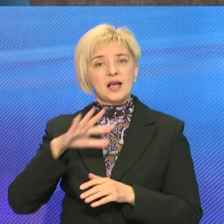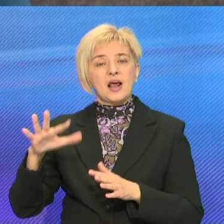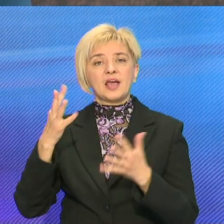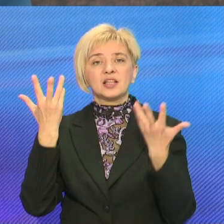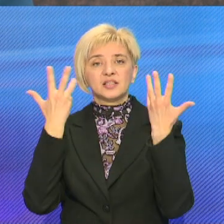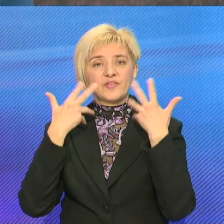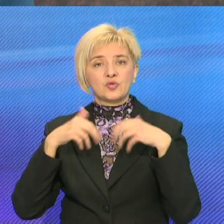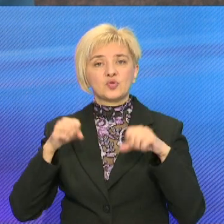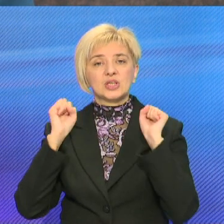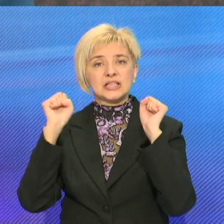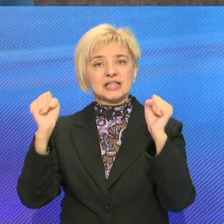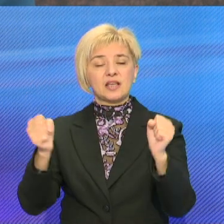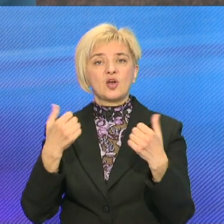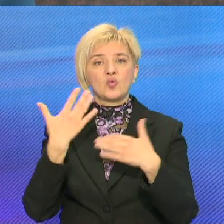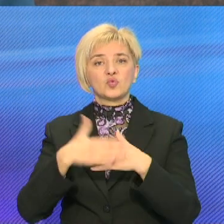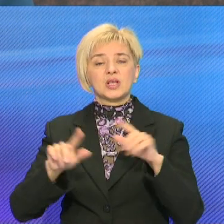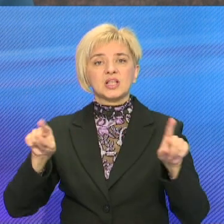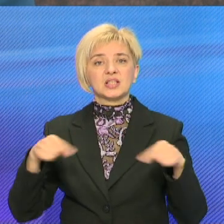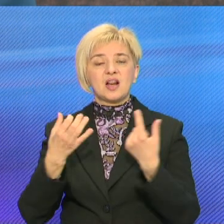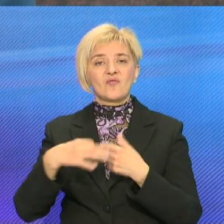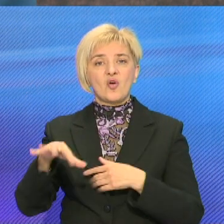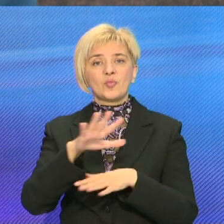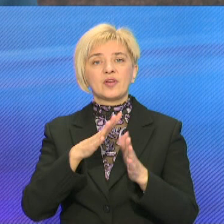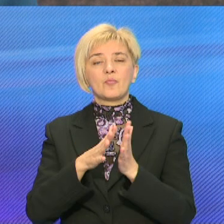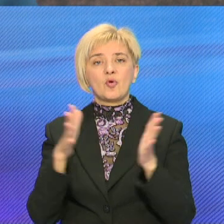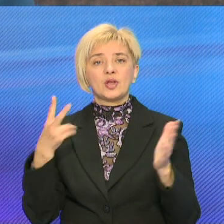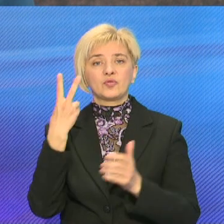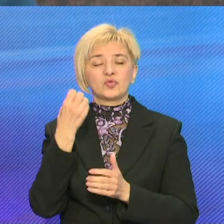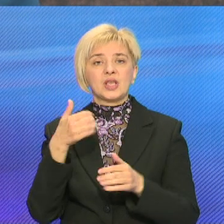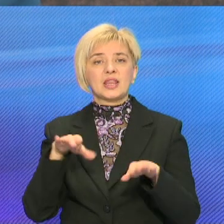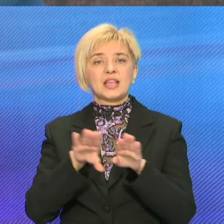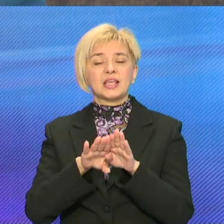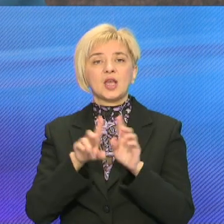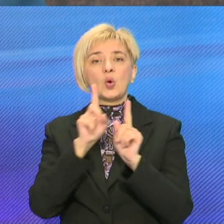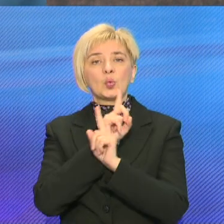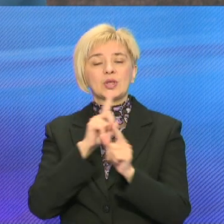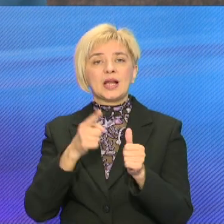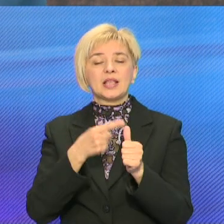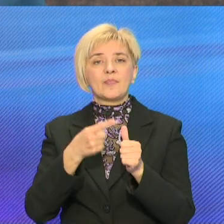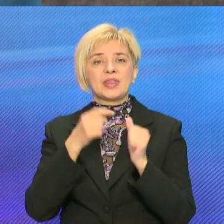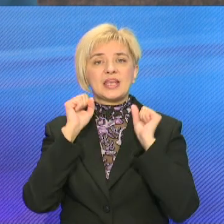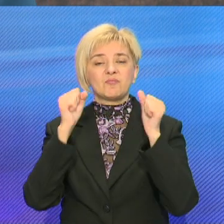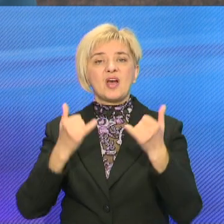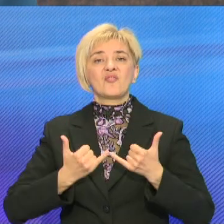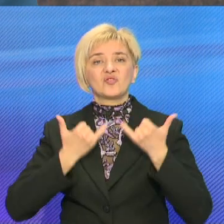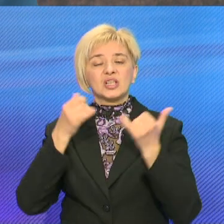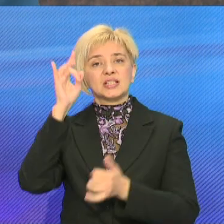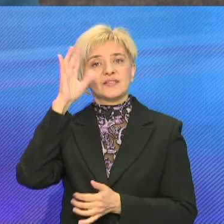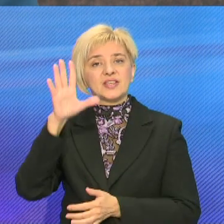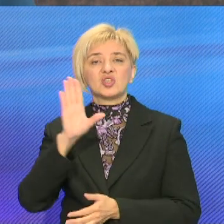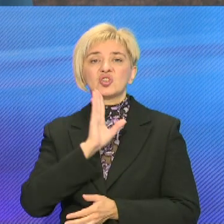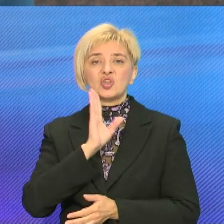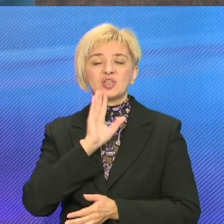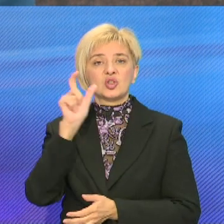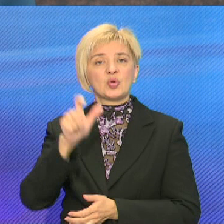уже создали в области более 200 таких уникальных именных аллей в честь известных женщин,